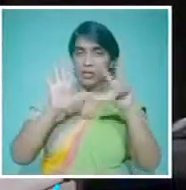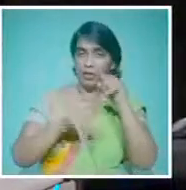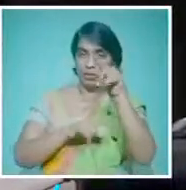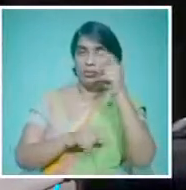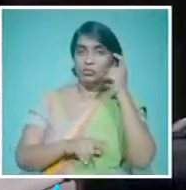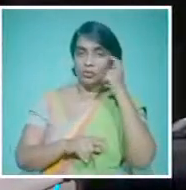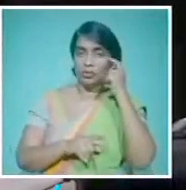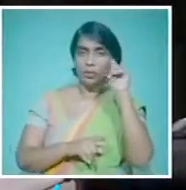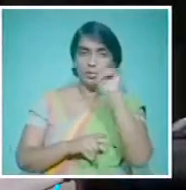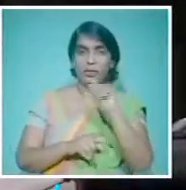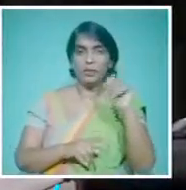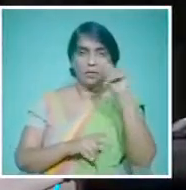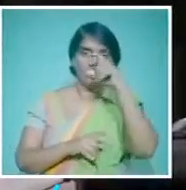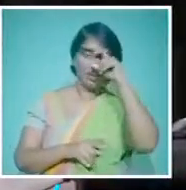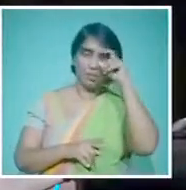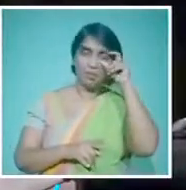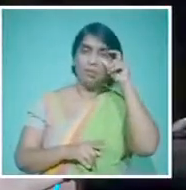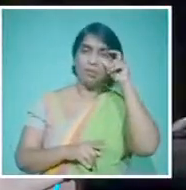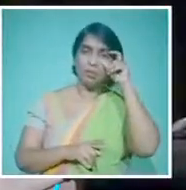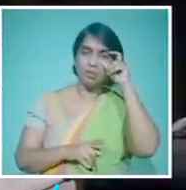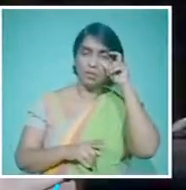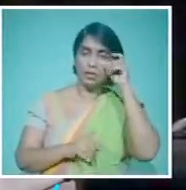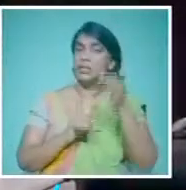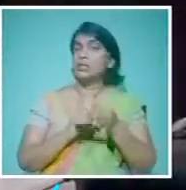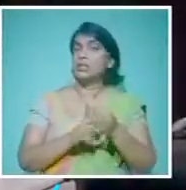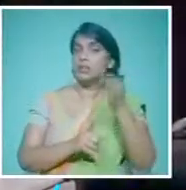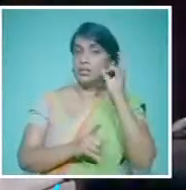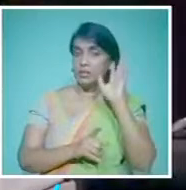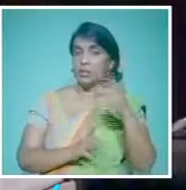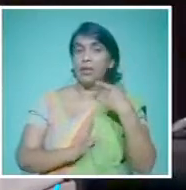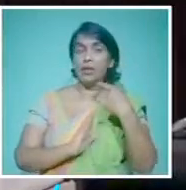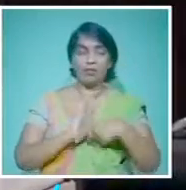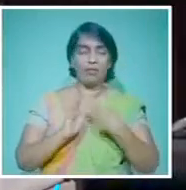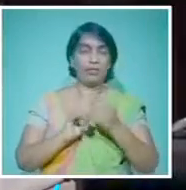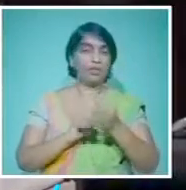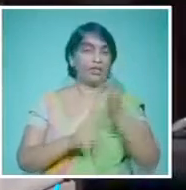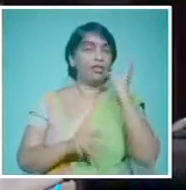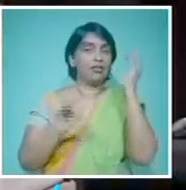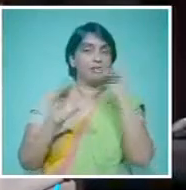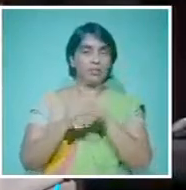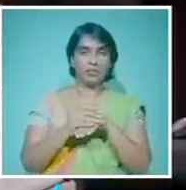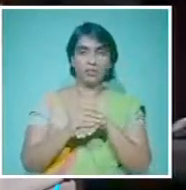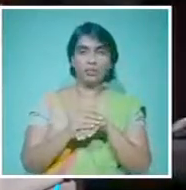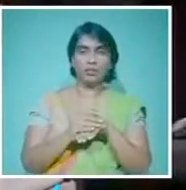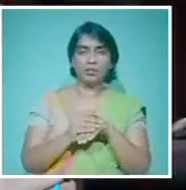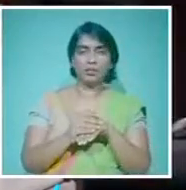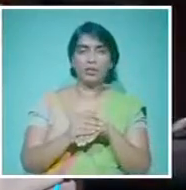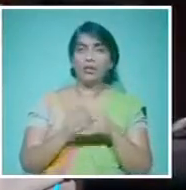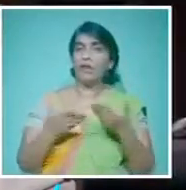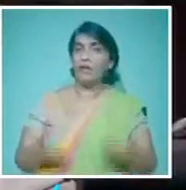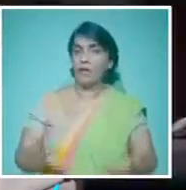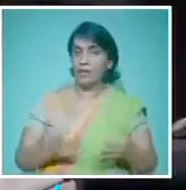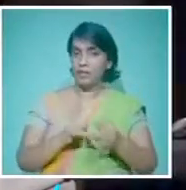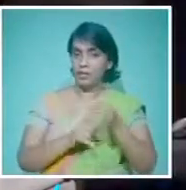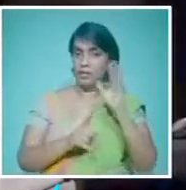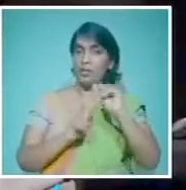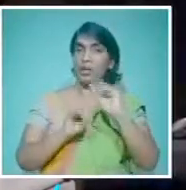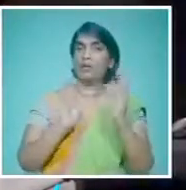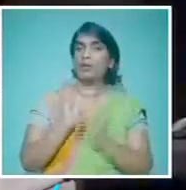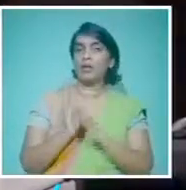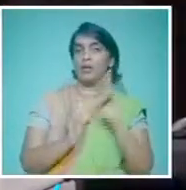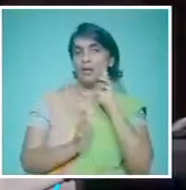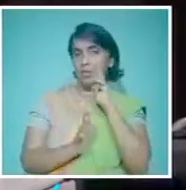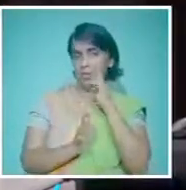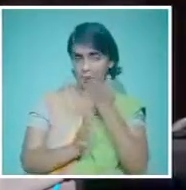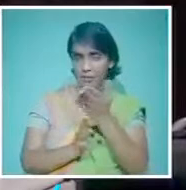matakai maitripala sirisena janadhipati tuma merade janadhipati una vatman janadhipati tuma agamathi Ryan